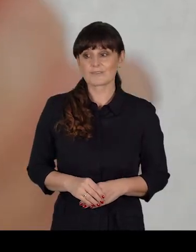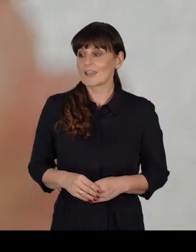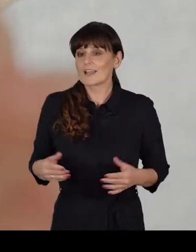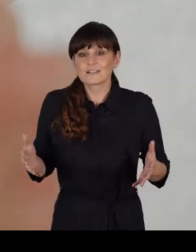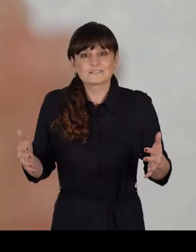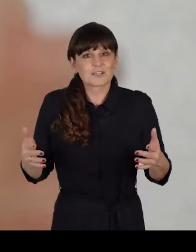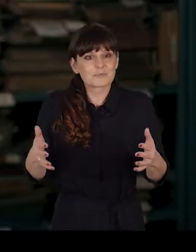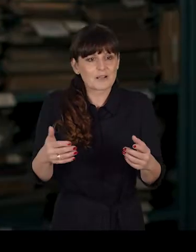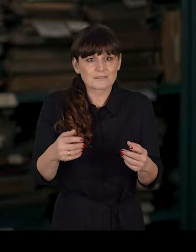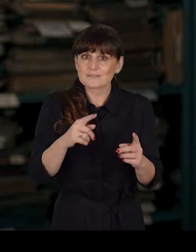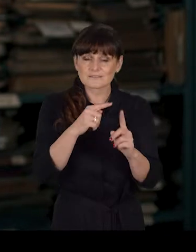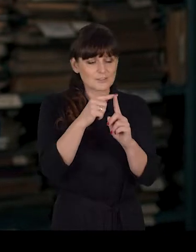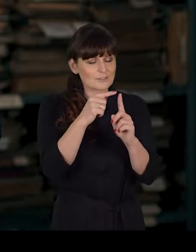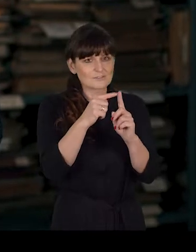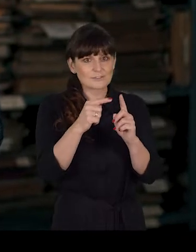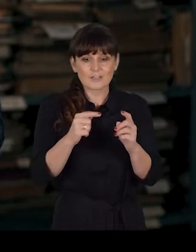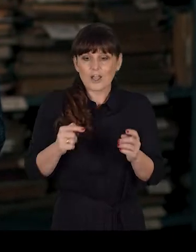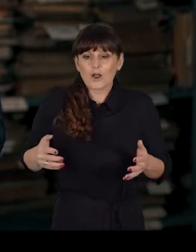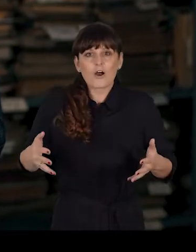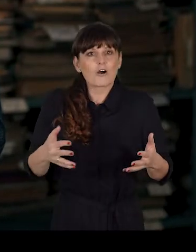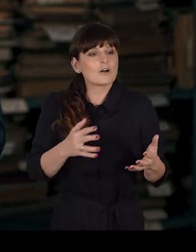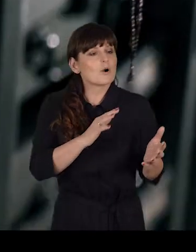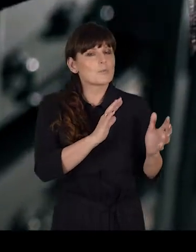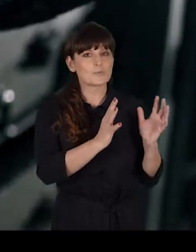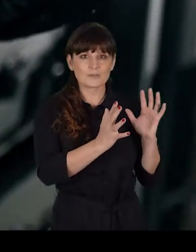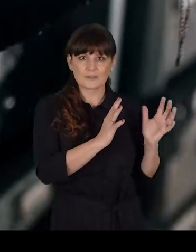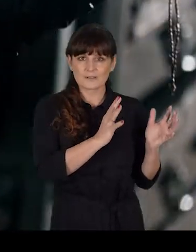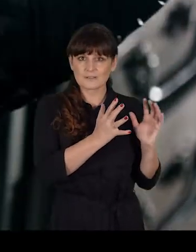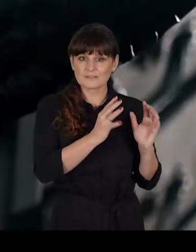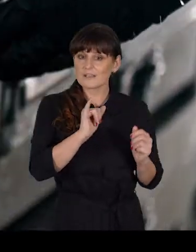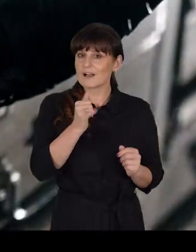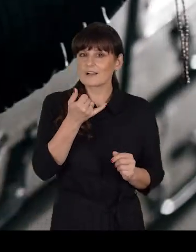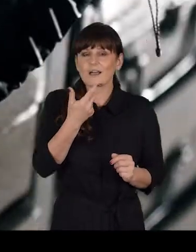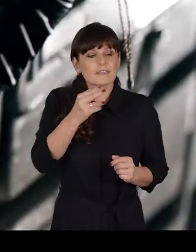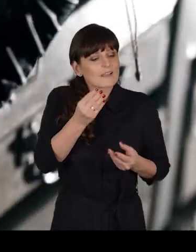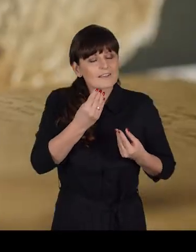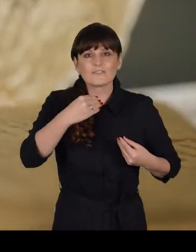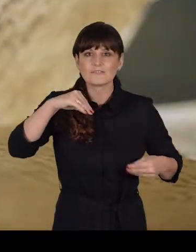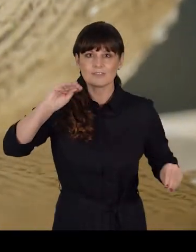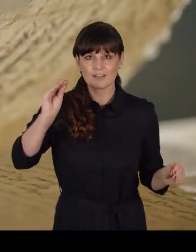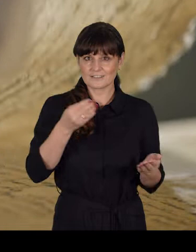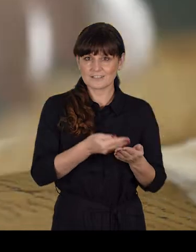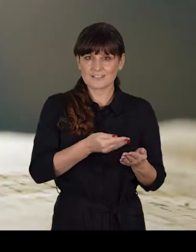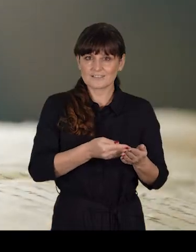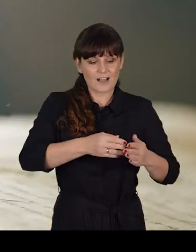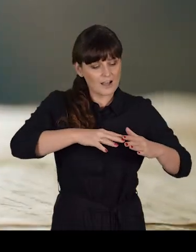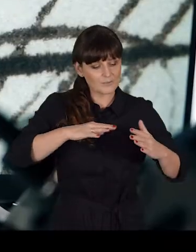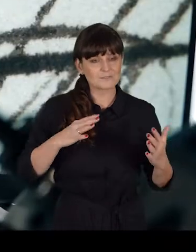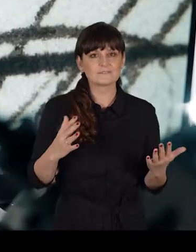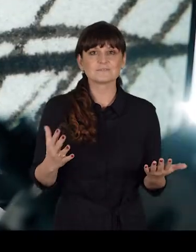Zebrane z okruchów, otoczone opieką, jak największy skarb.